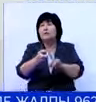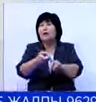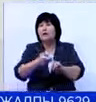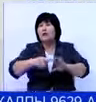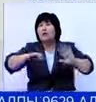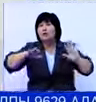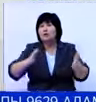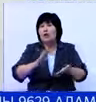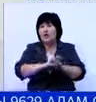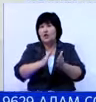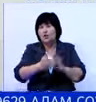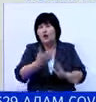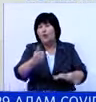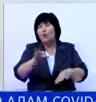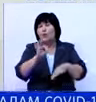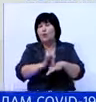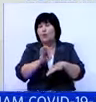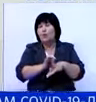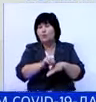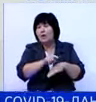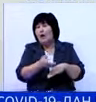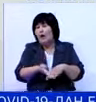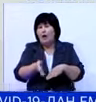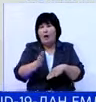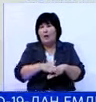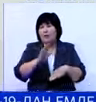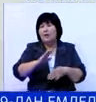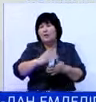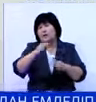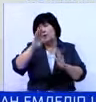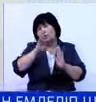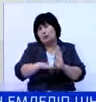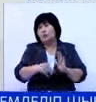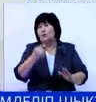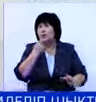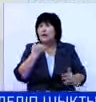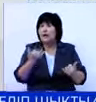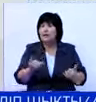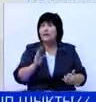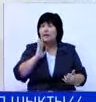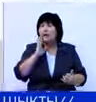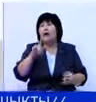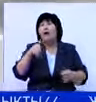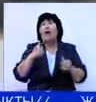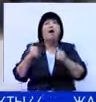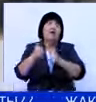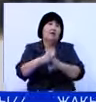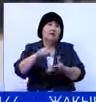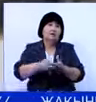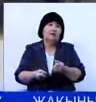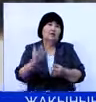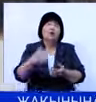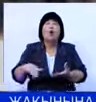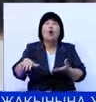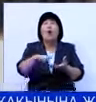жағдайда олардың ауыр ағымда өтетіндігі, жағдайының күрт нашарлайтындығы қазіргі таңда алға шығып отыр.